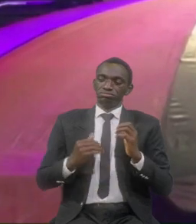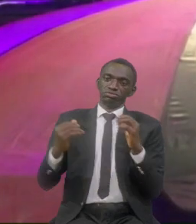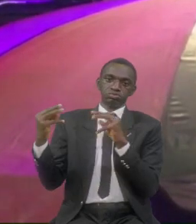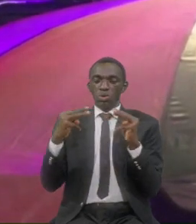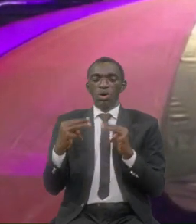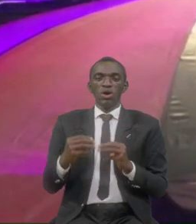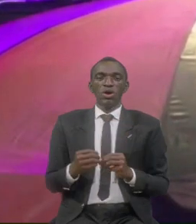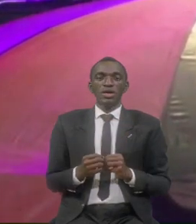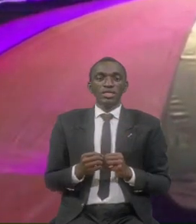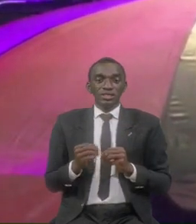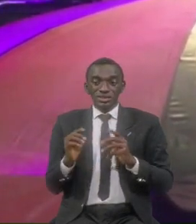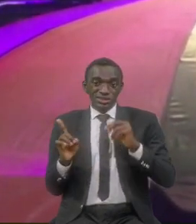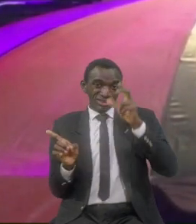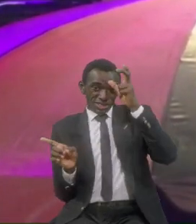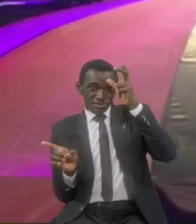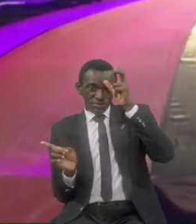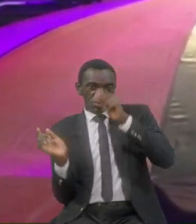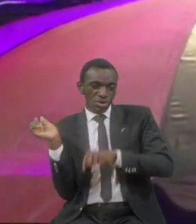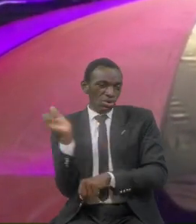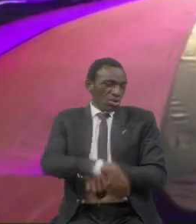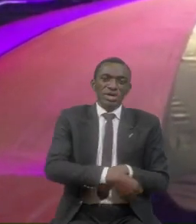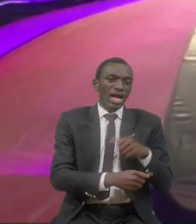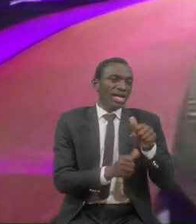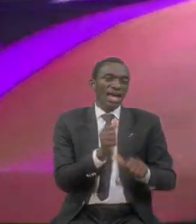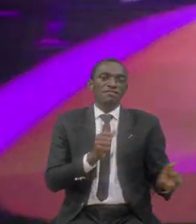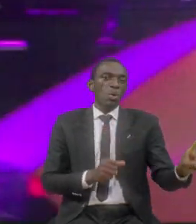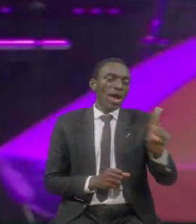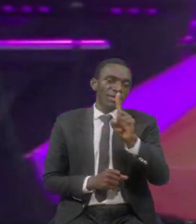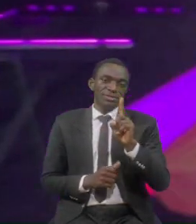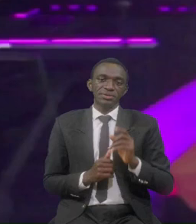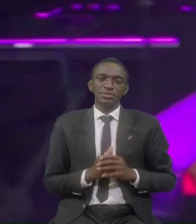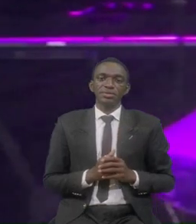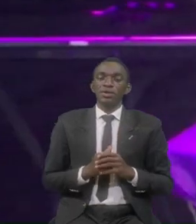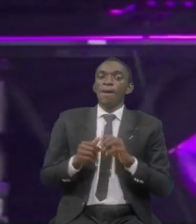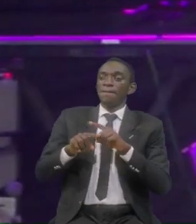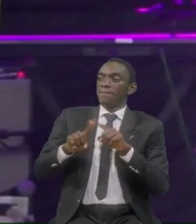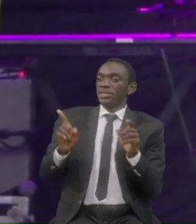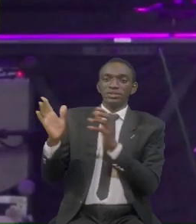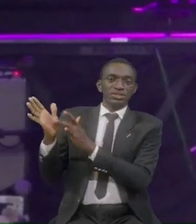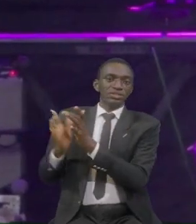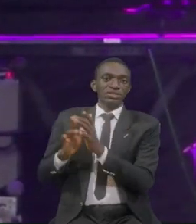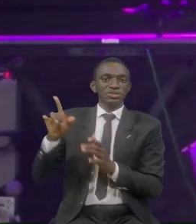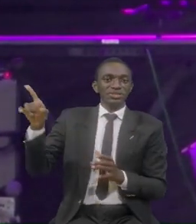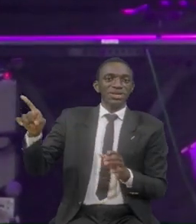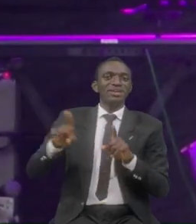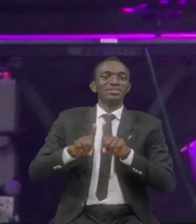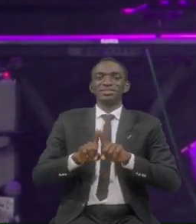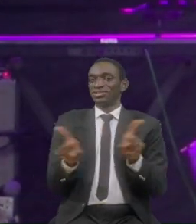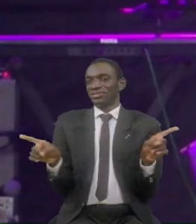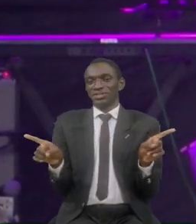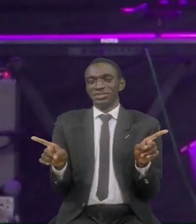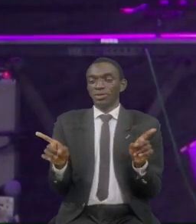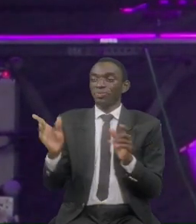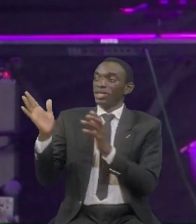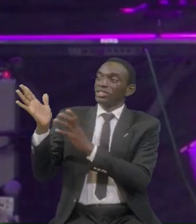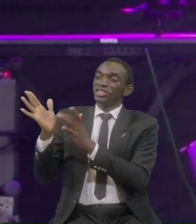on everyone. Nagpaninaugon ang kaaway sa matag usa. But Jesus, pero si Jesus, the word